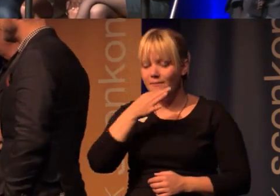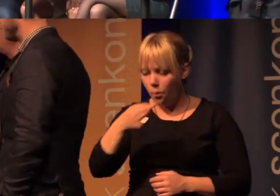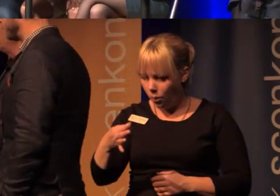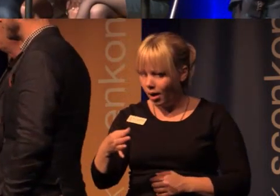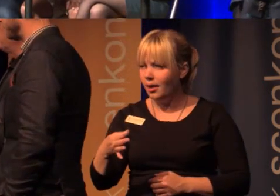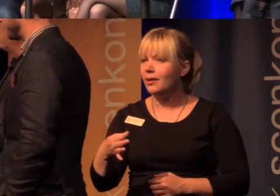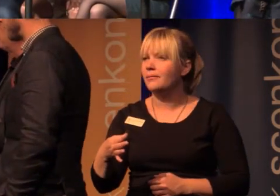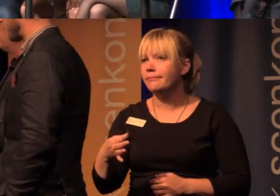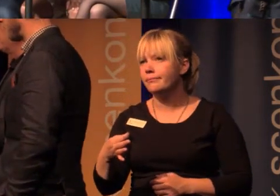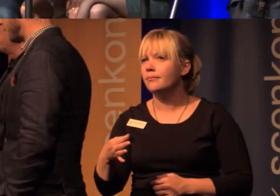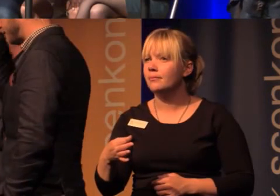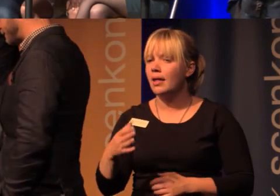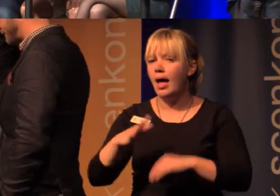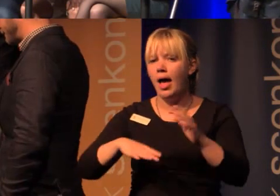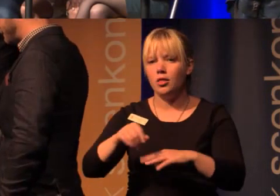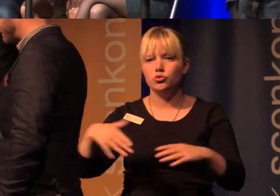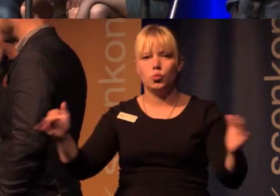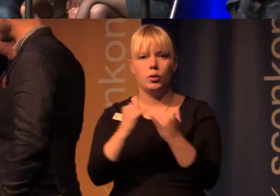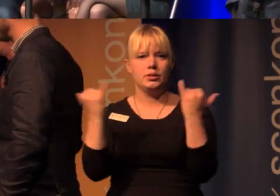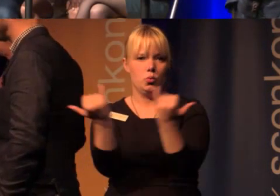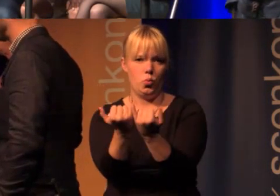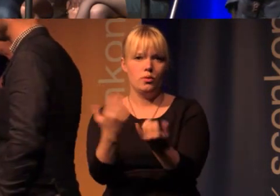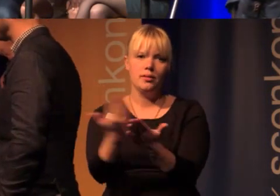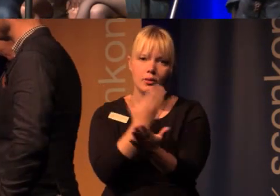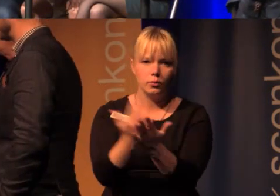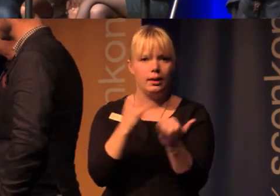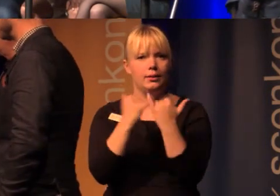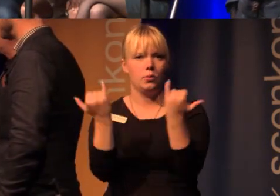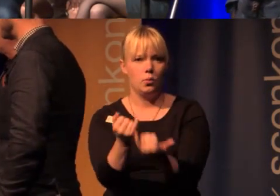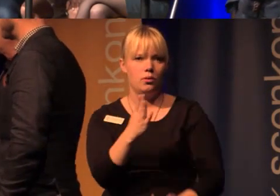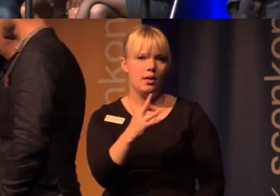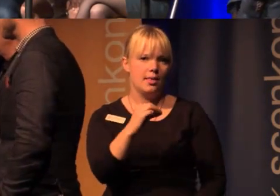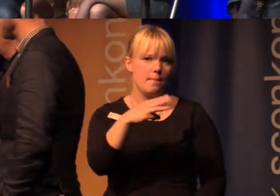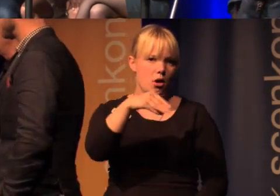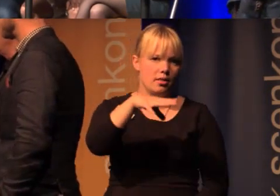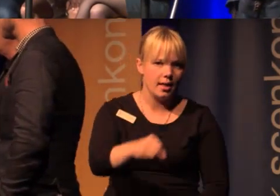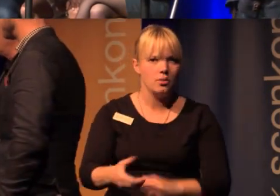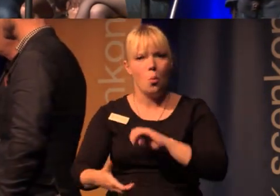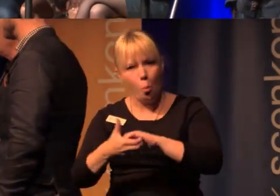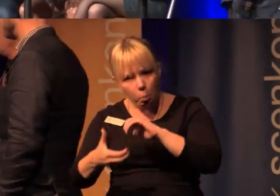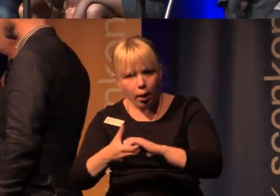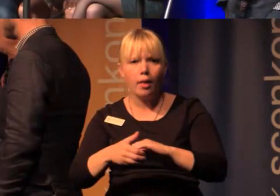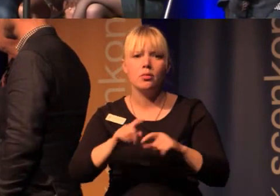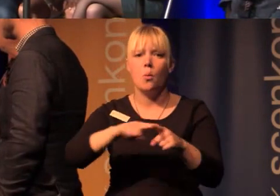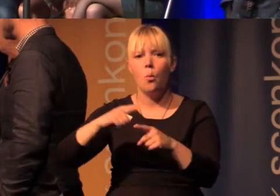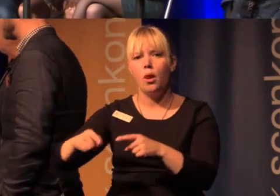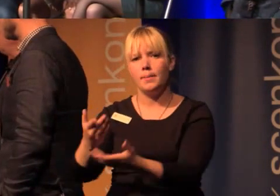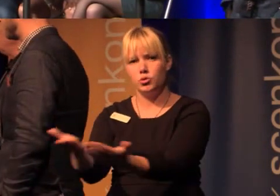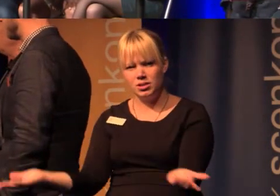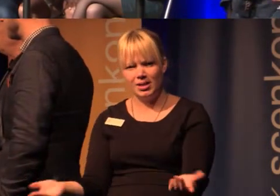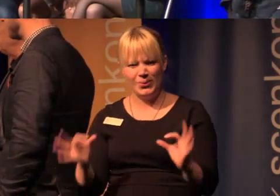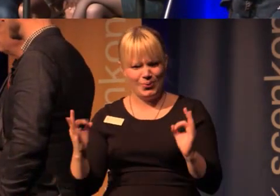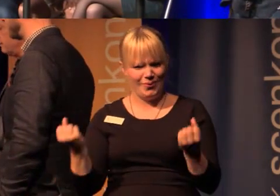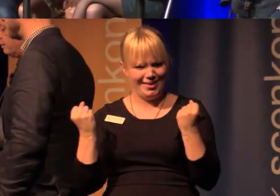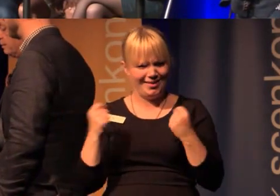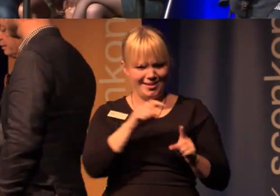Och det gäller de här stora institutionerna, nationella institutionerna som Dramaten, Operan, ett antal museer och sådant. Hur viktiga är de